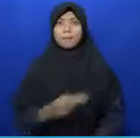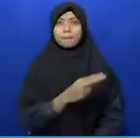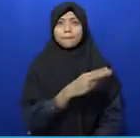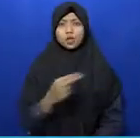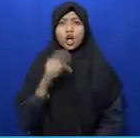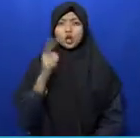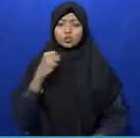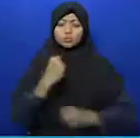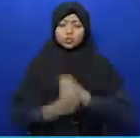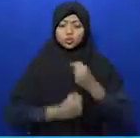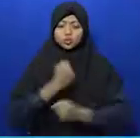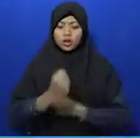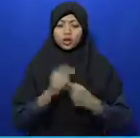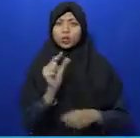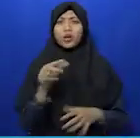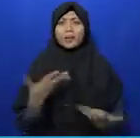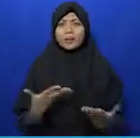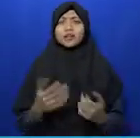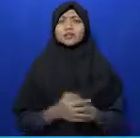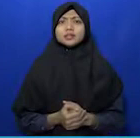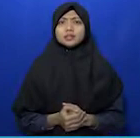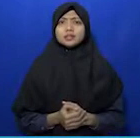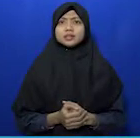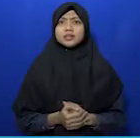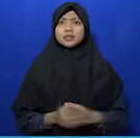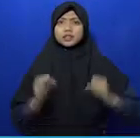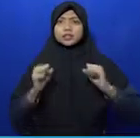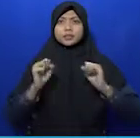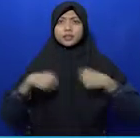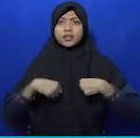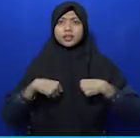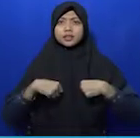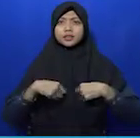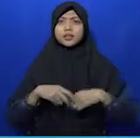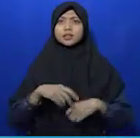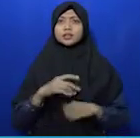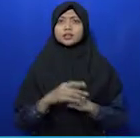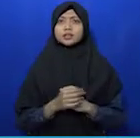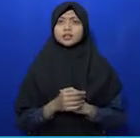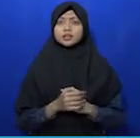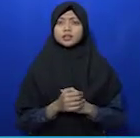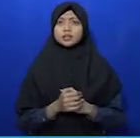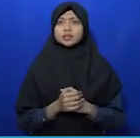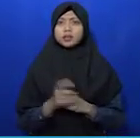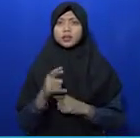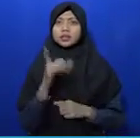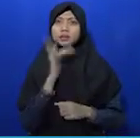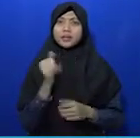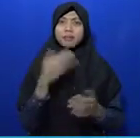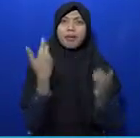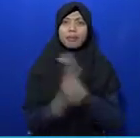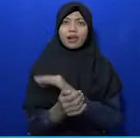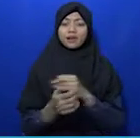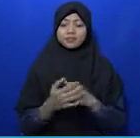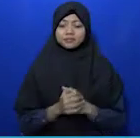untuk mencegah HOA ini menjadi HOAX. Jadi